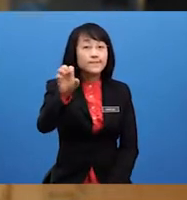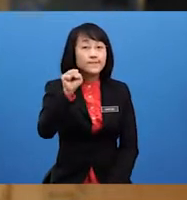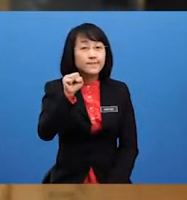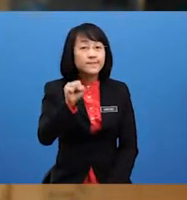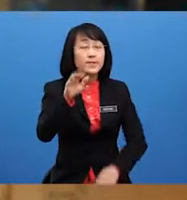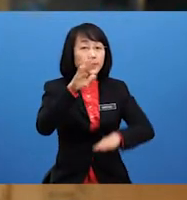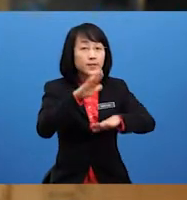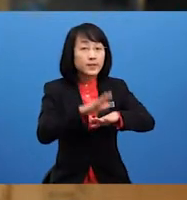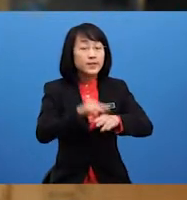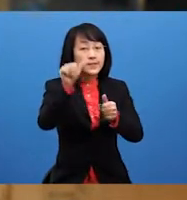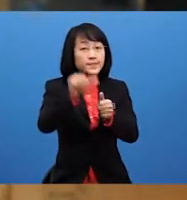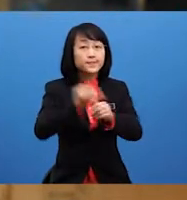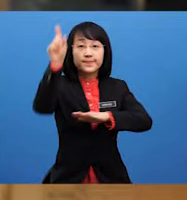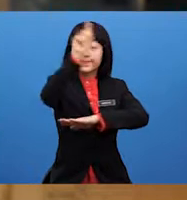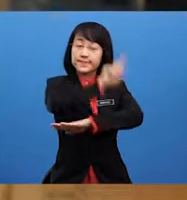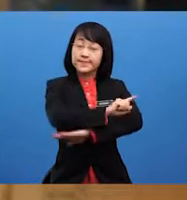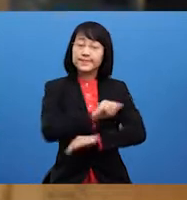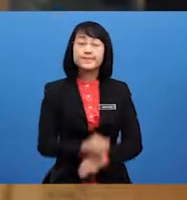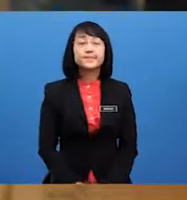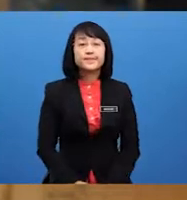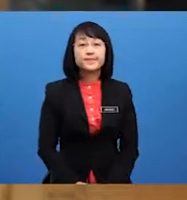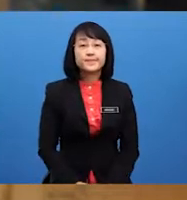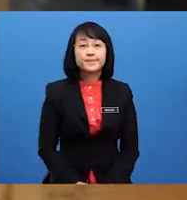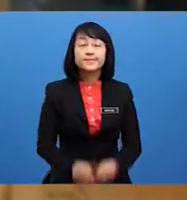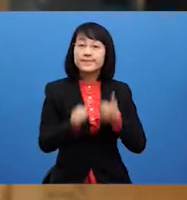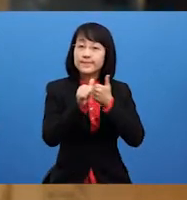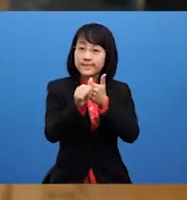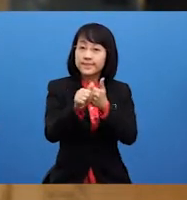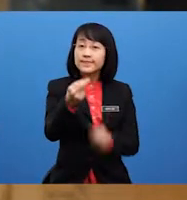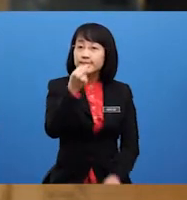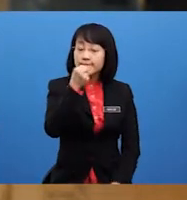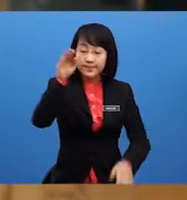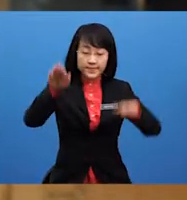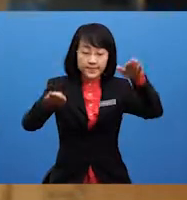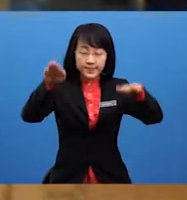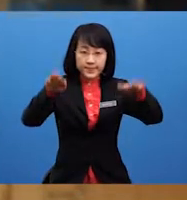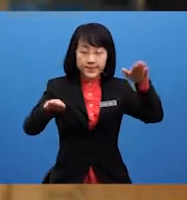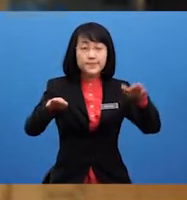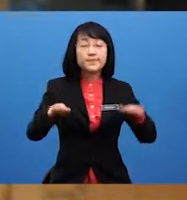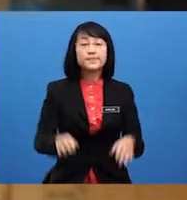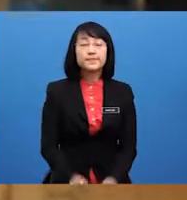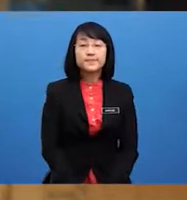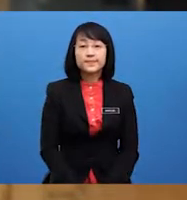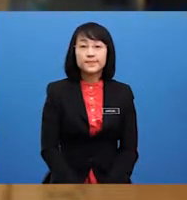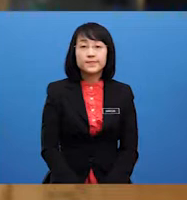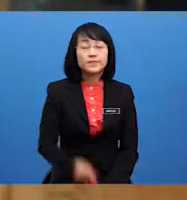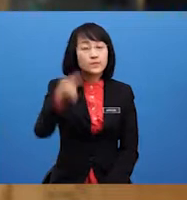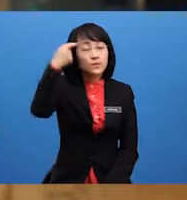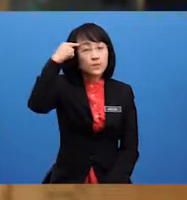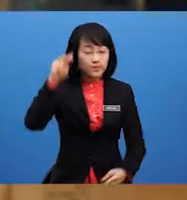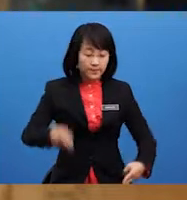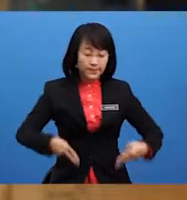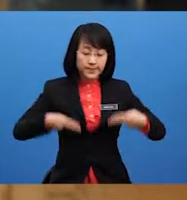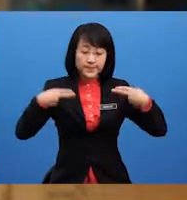pada setiap hari. Amalkan gizi seimbang pada setiap masa demi